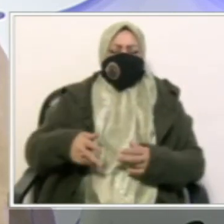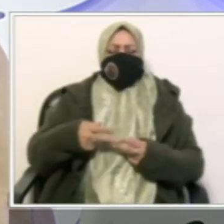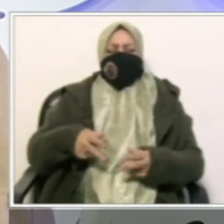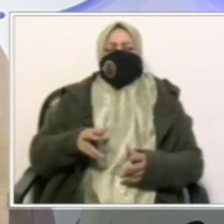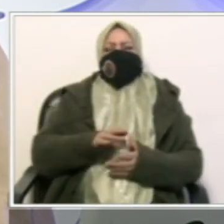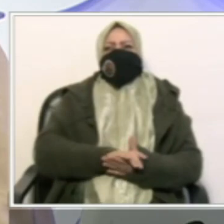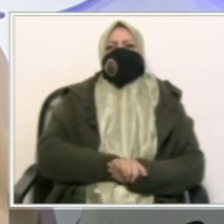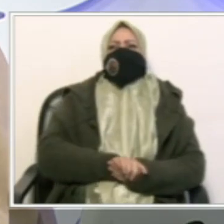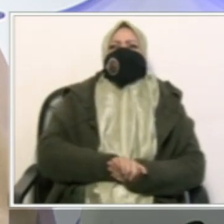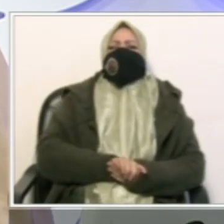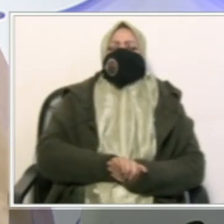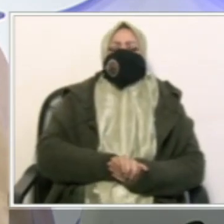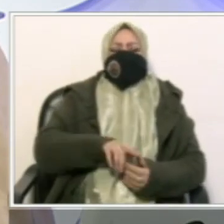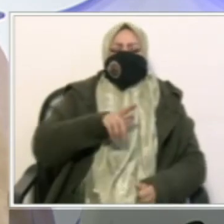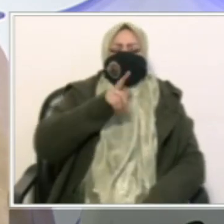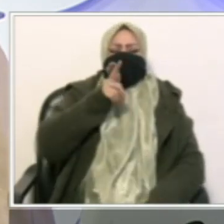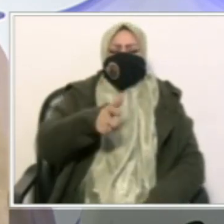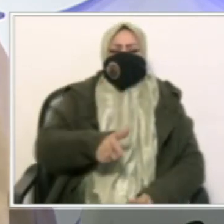يعني